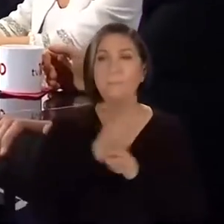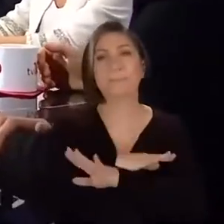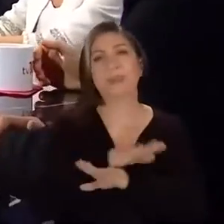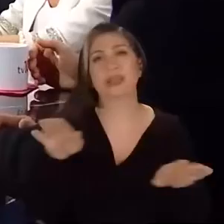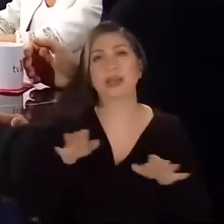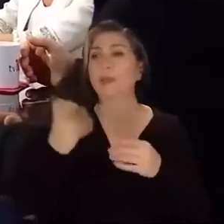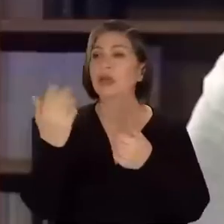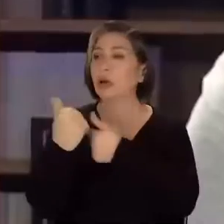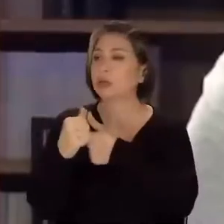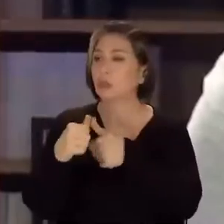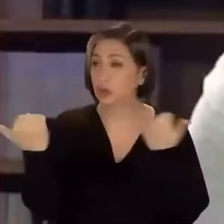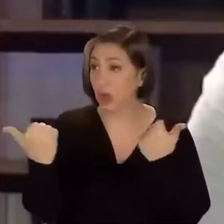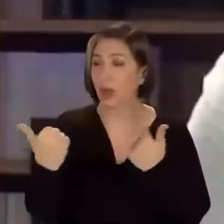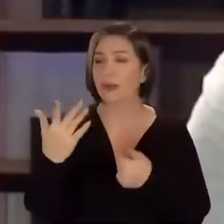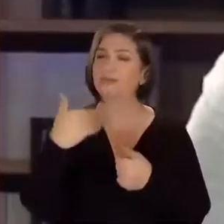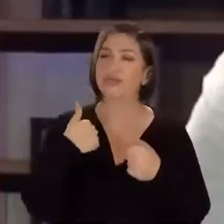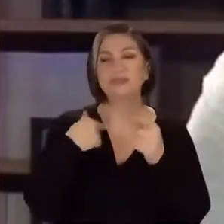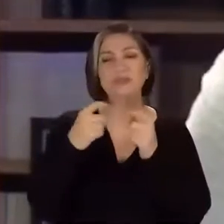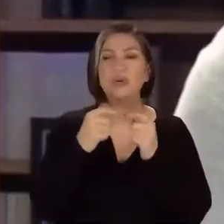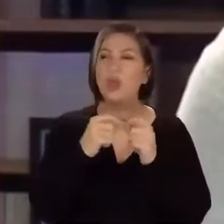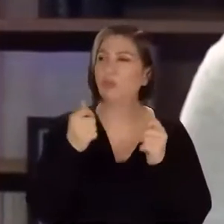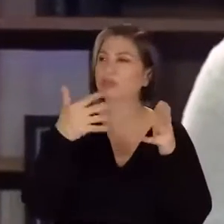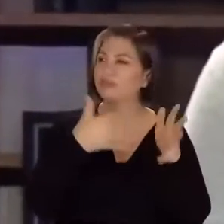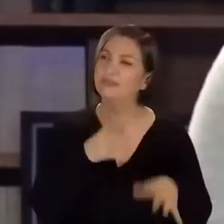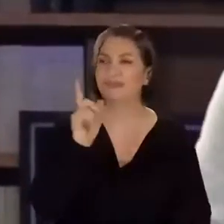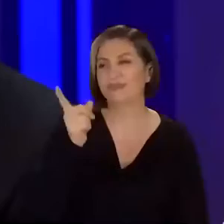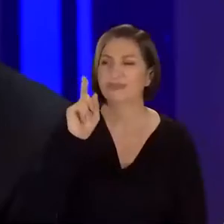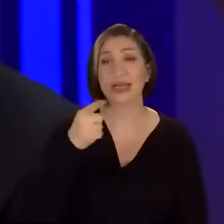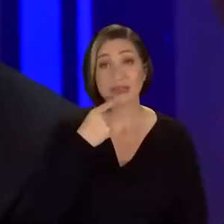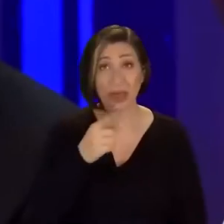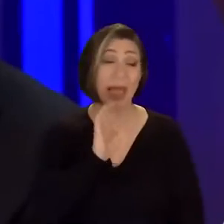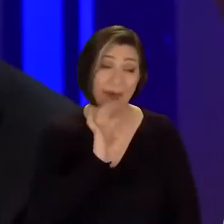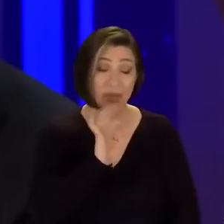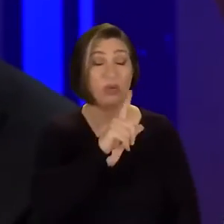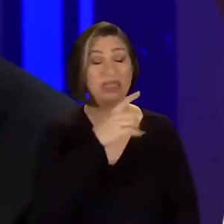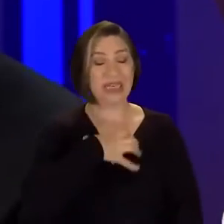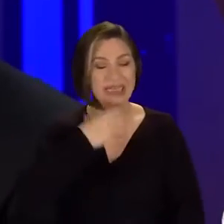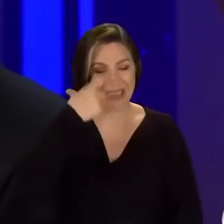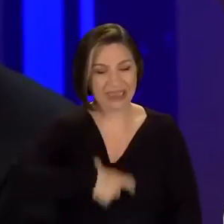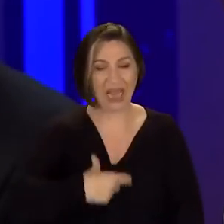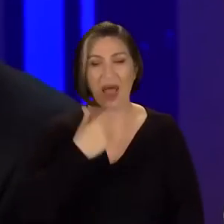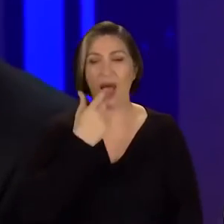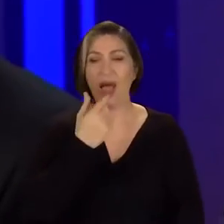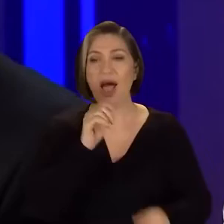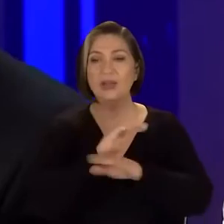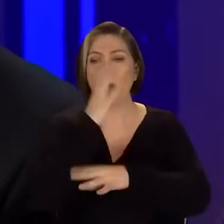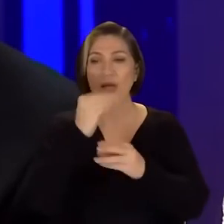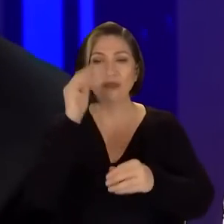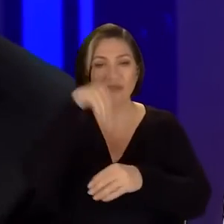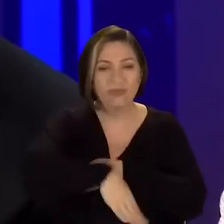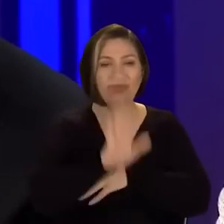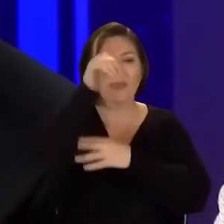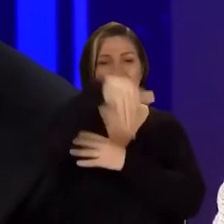Mesela karısından ayrılsa, ulan bizim Bitcoin'leri hep karıya verdi diye. Gibi. Yani onun kişisel hayatında olan iniş çıkışlar fiyata bile yansıyacaktı.